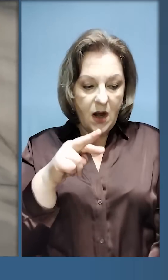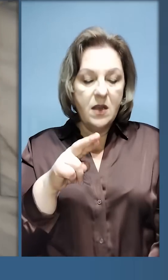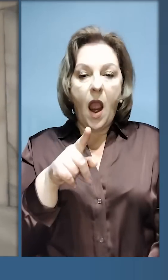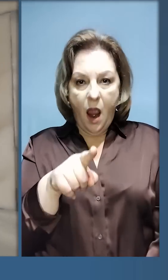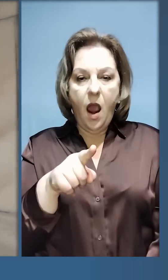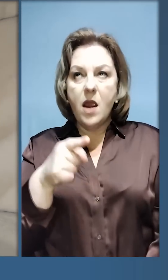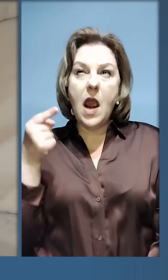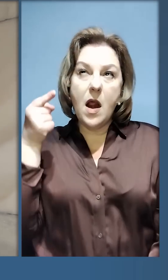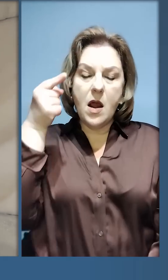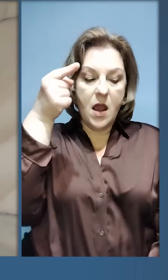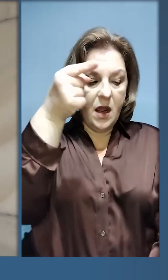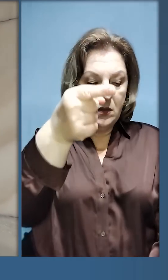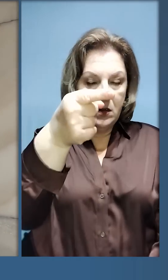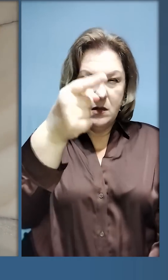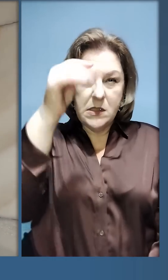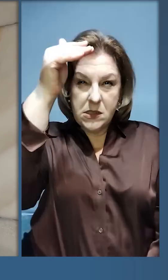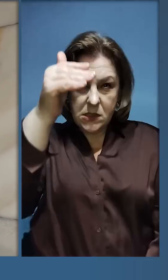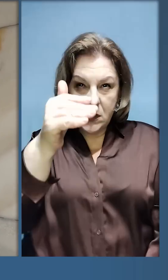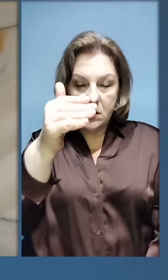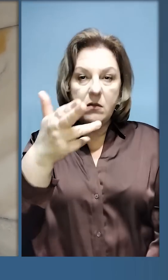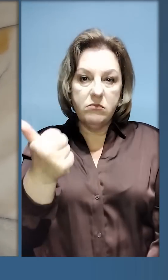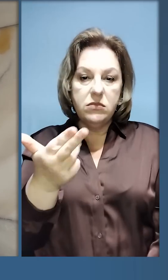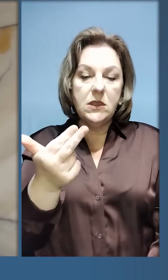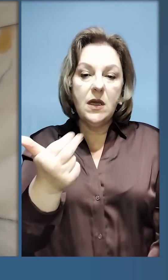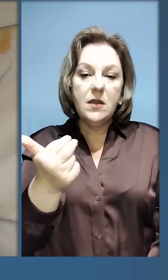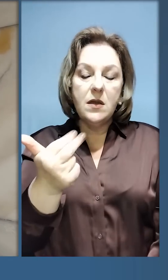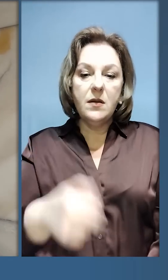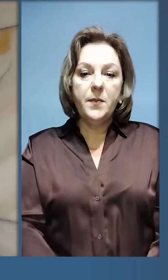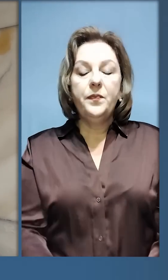Ты видела, как она летела? Да, Низко? да.